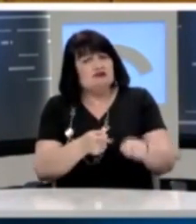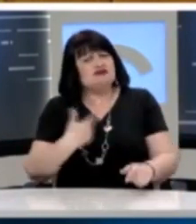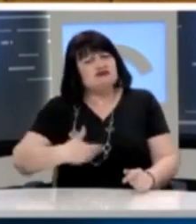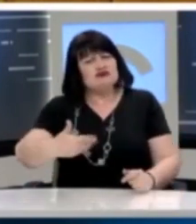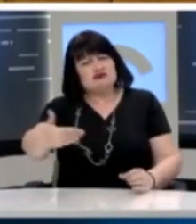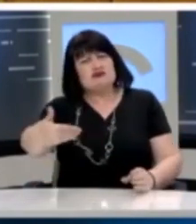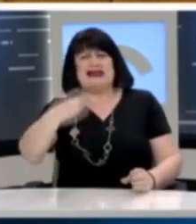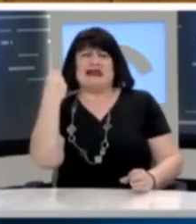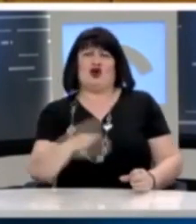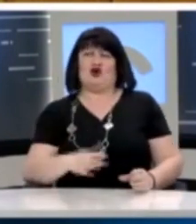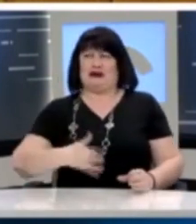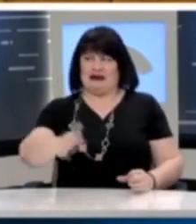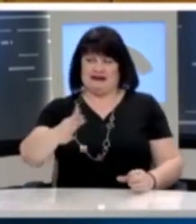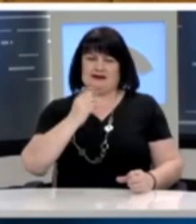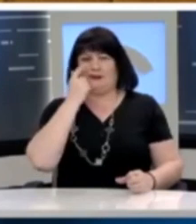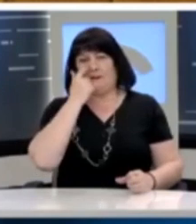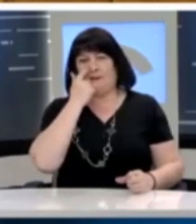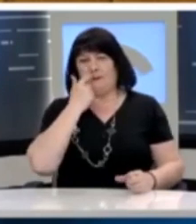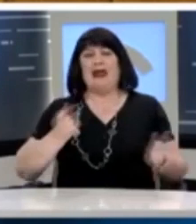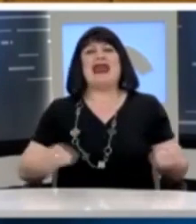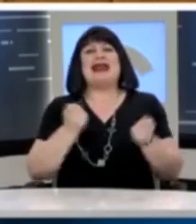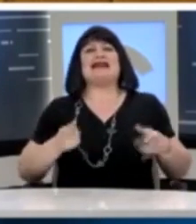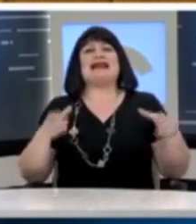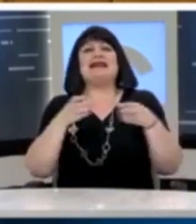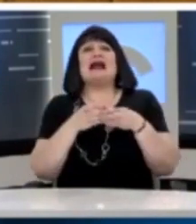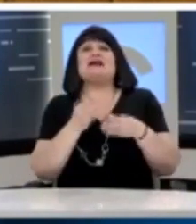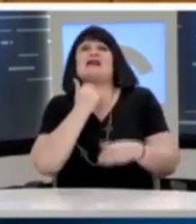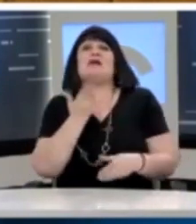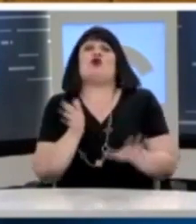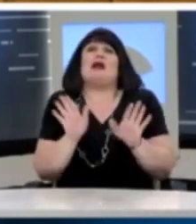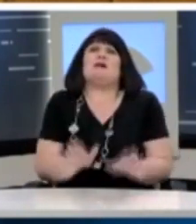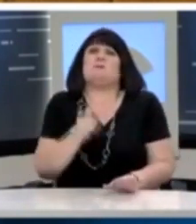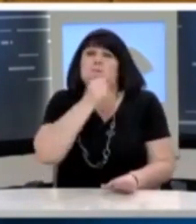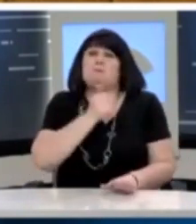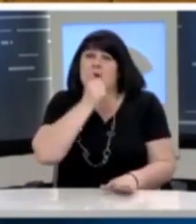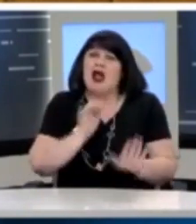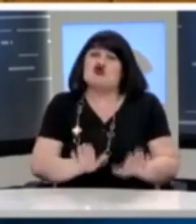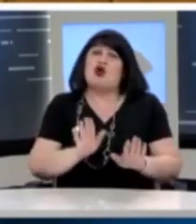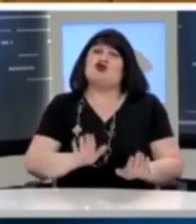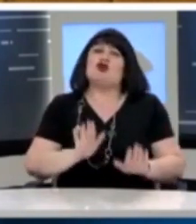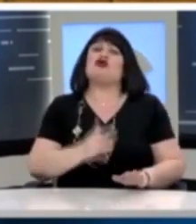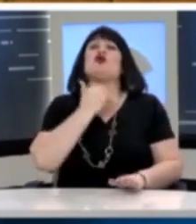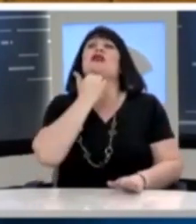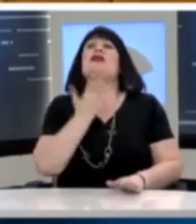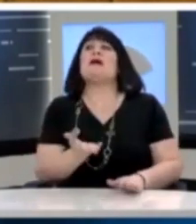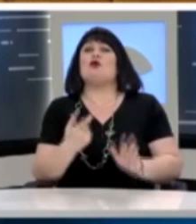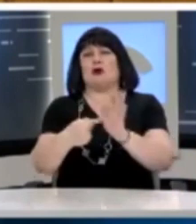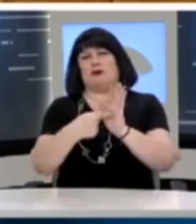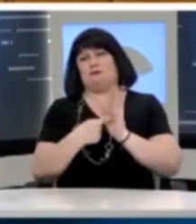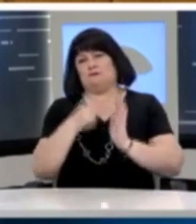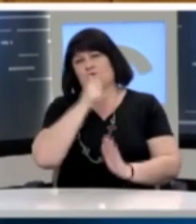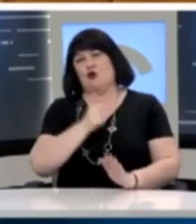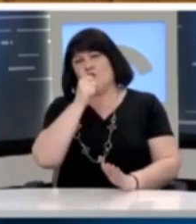άλλες το επόμενο διάστημα. Η εργατική τάξη δεν μπορεί να συμβιβάζεται και να ανέχεται αυτή την πολιτική. Δεν μπορεί να δείχνει